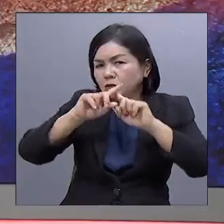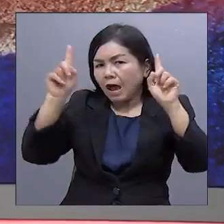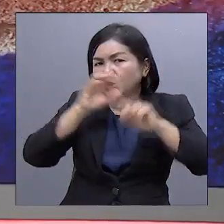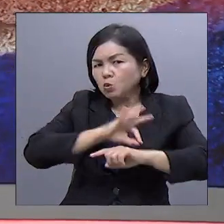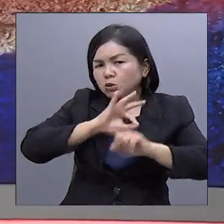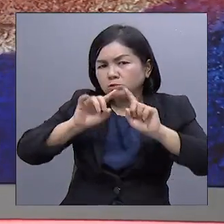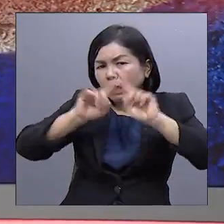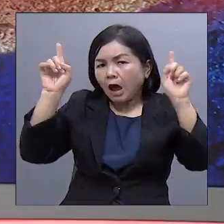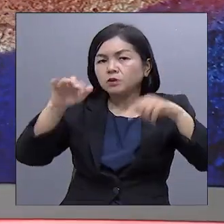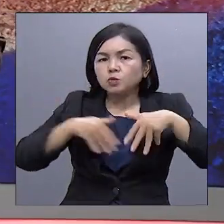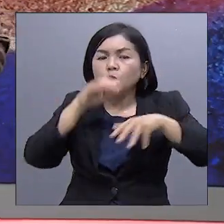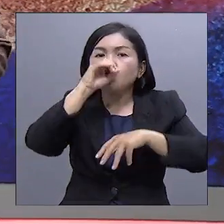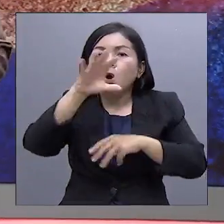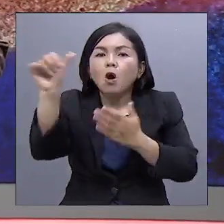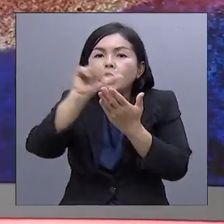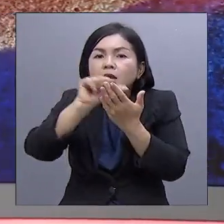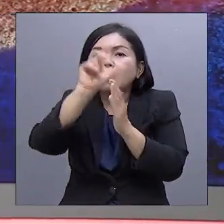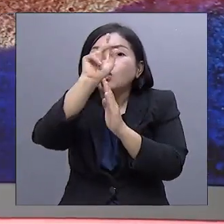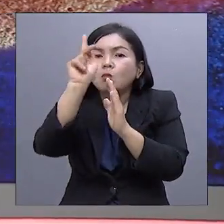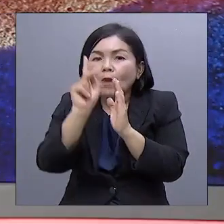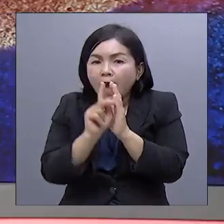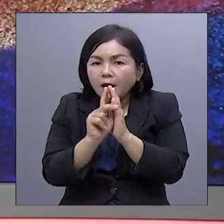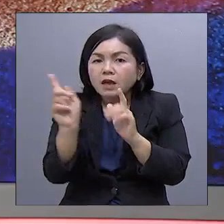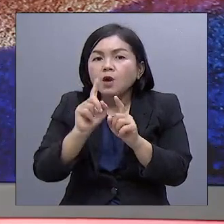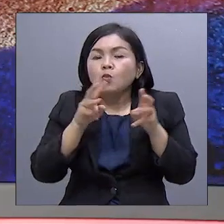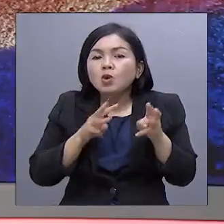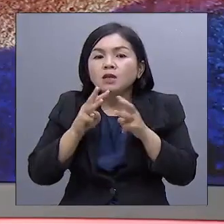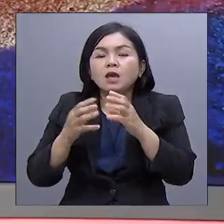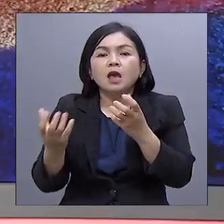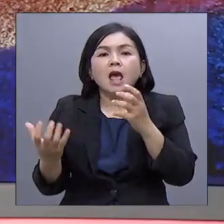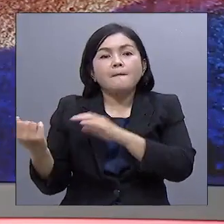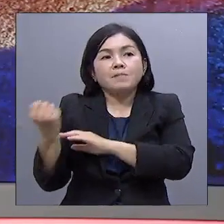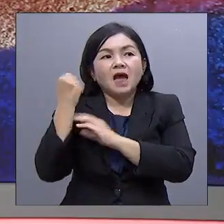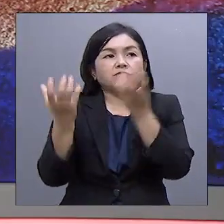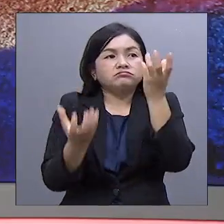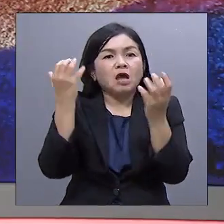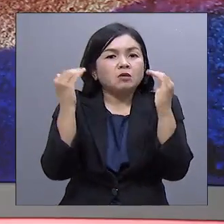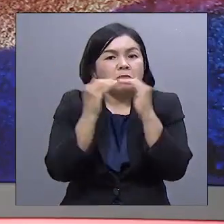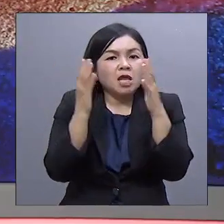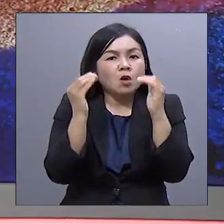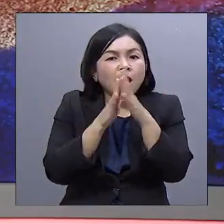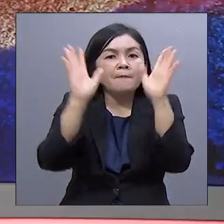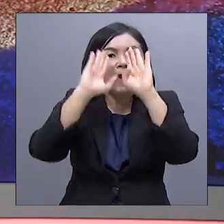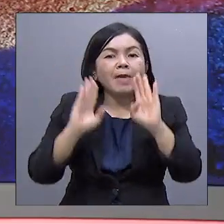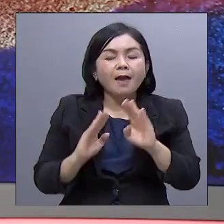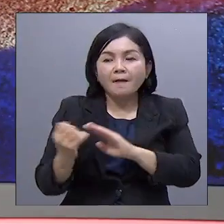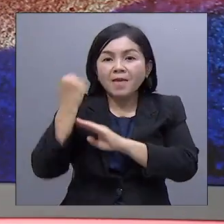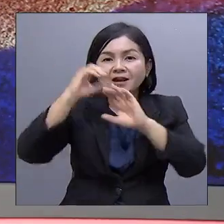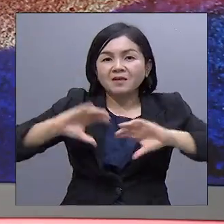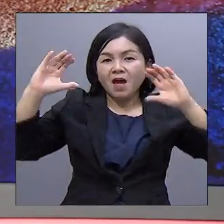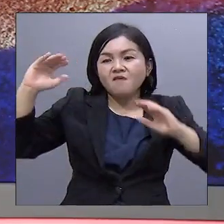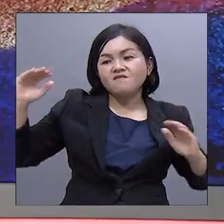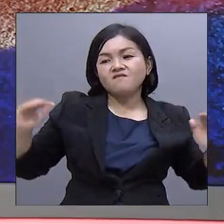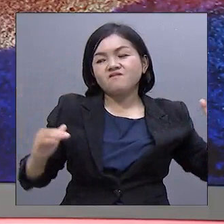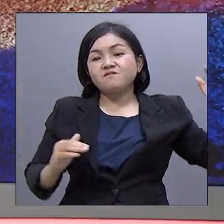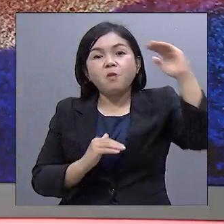เขามองว่าการปฏิรูประบบตุลาการจะทำลายการถ่วงดุลอำนาจทำให้รัฐบาลมีอำนาจล้นฟ้าไม่มีอะไร